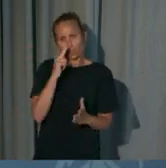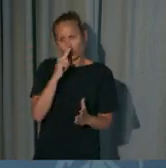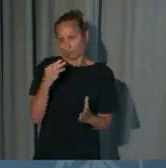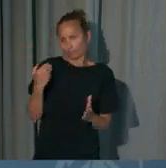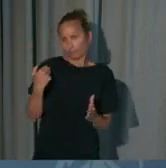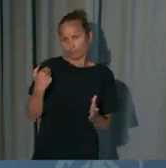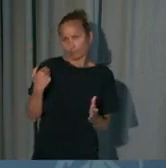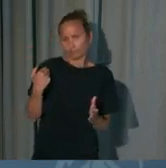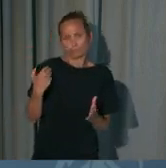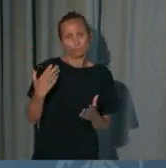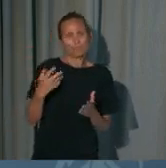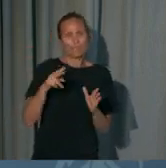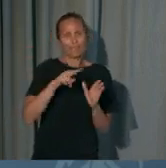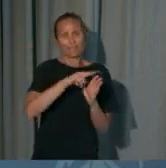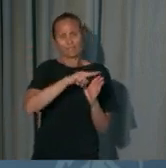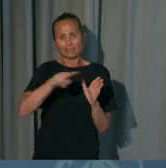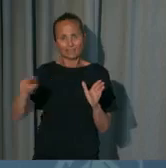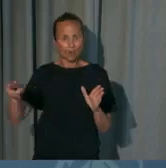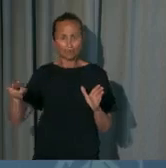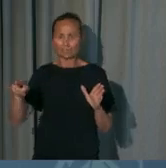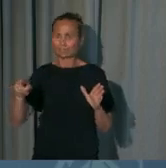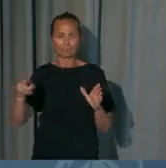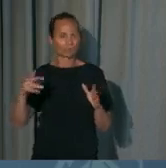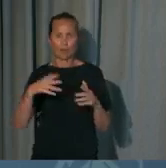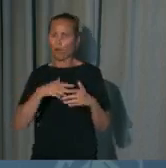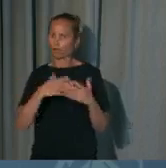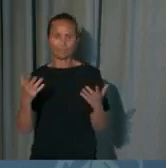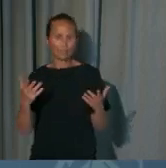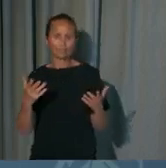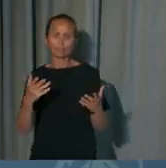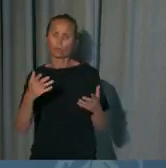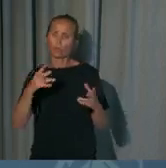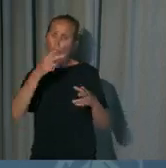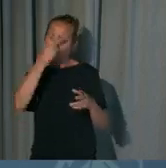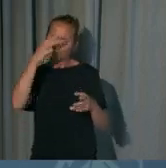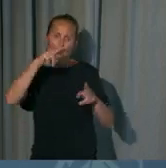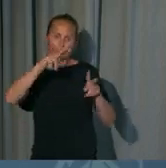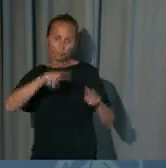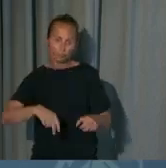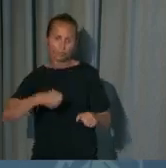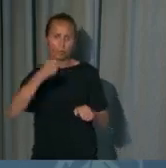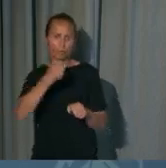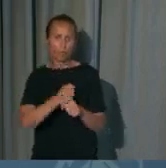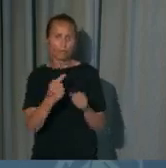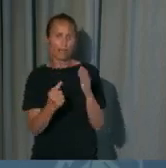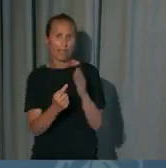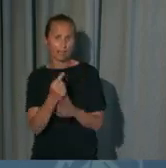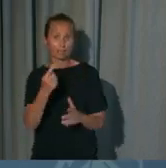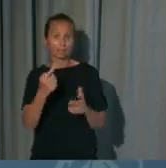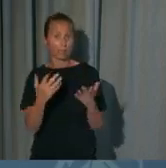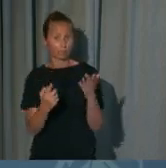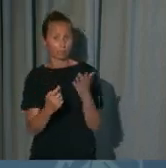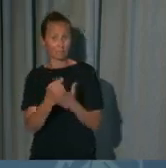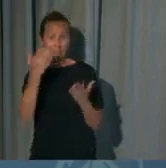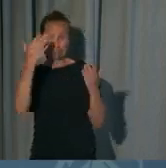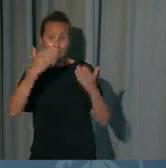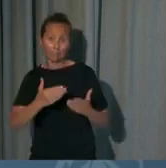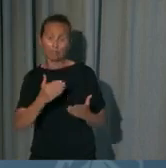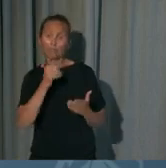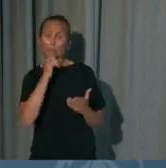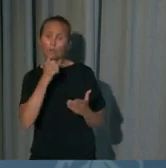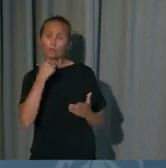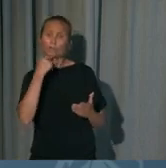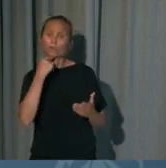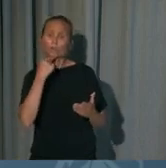et uoversiktlig situasjonsbilde, og politiet etterforsker nå denne konkrete hendelsen. Så når det gjelder det som har skjedd i natt, så må vi komme